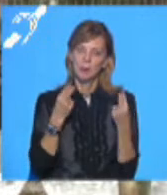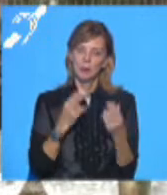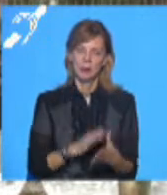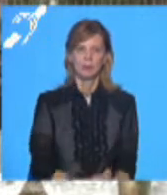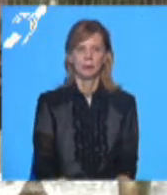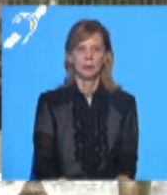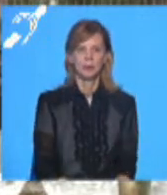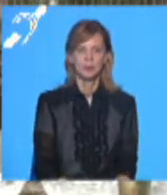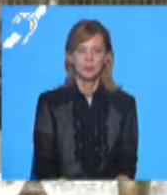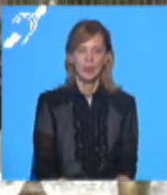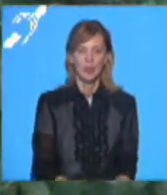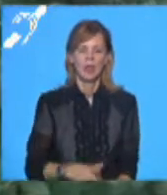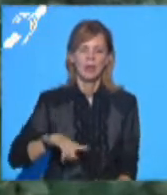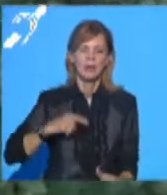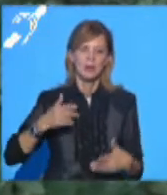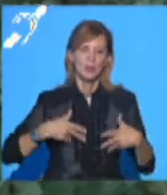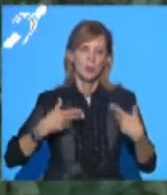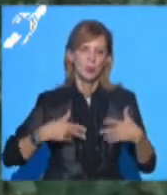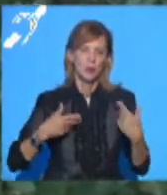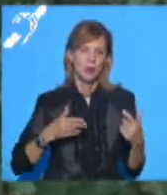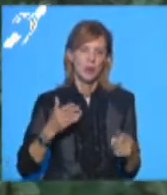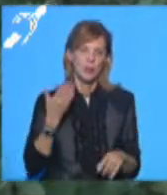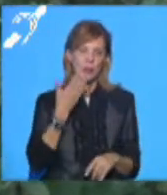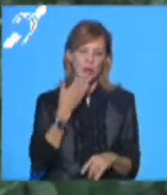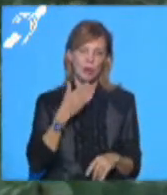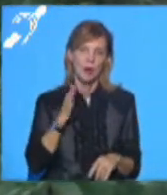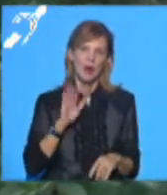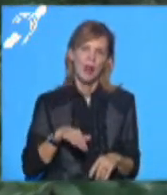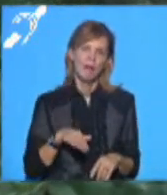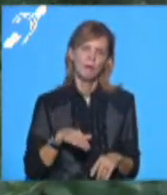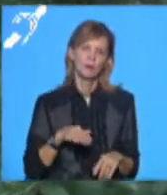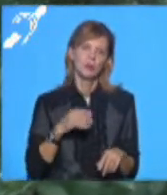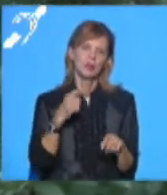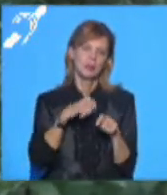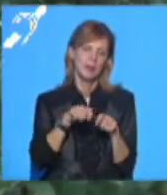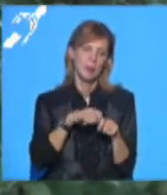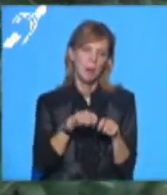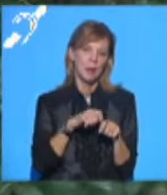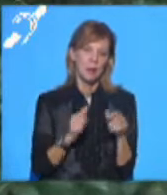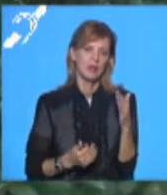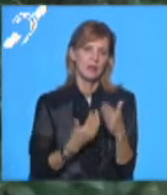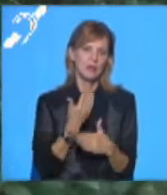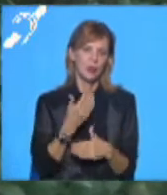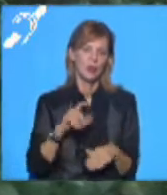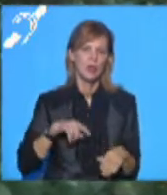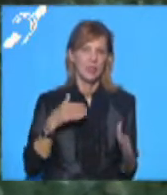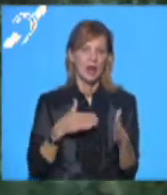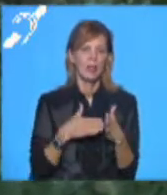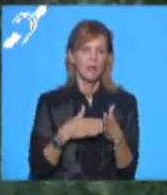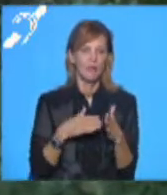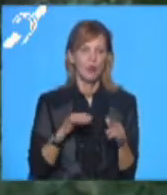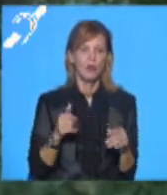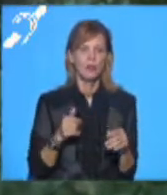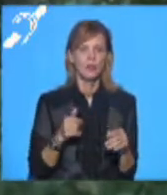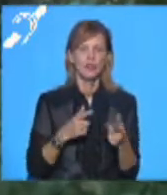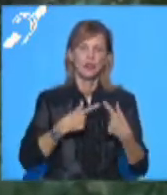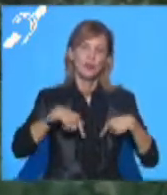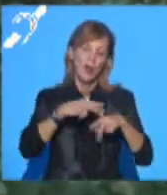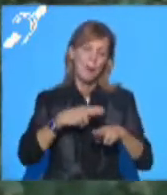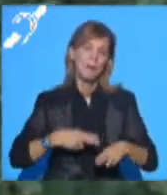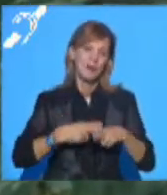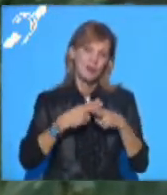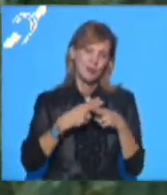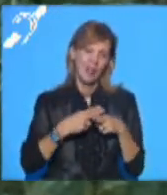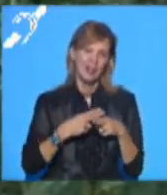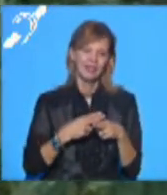condiții. Suntem bucuroși că școala a avut parte de renovări, pentru că era nevoie și noi am contribuit, pe